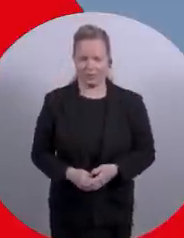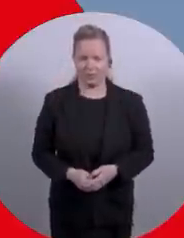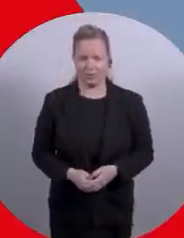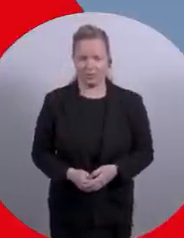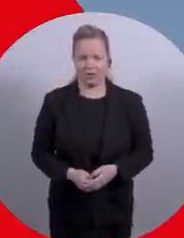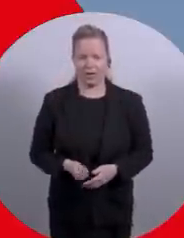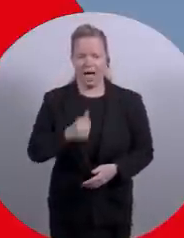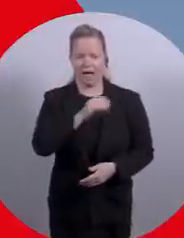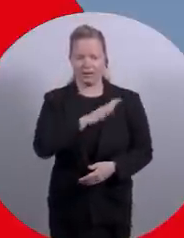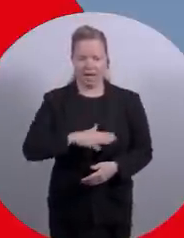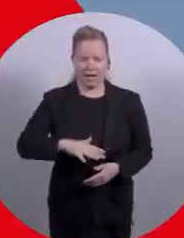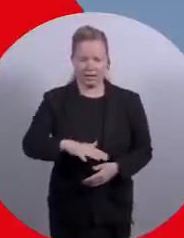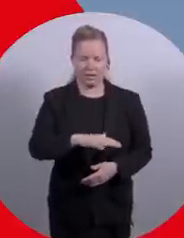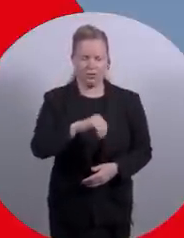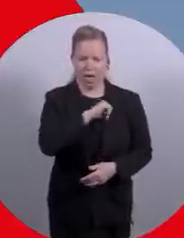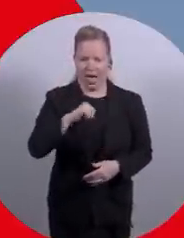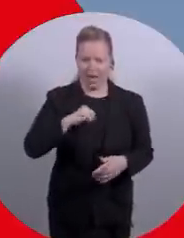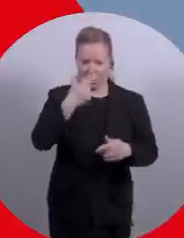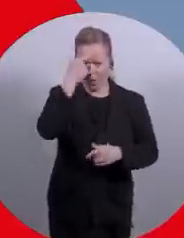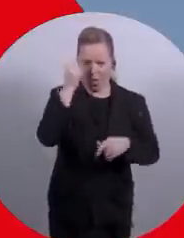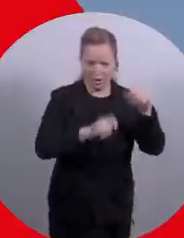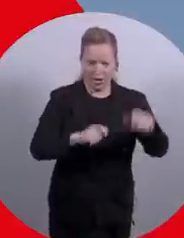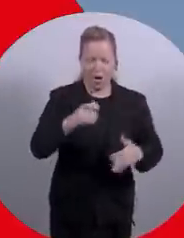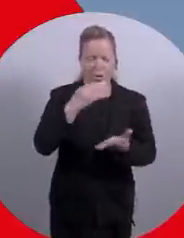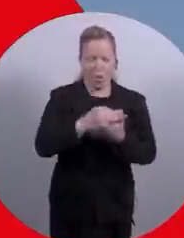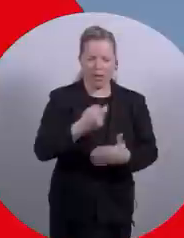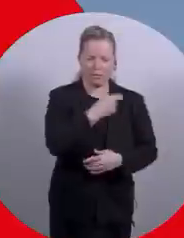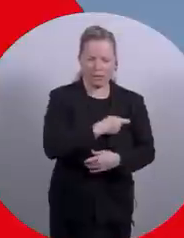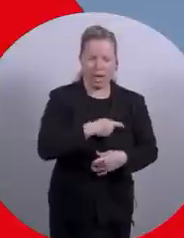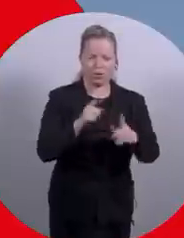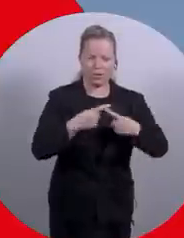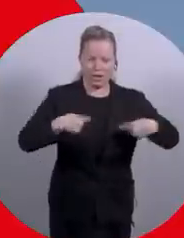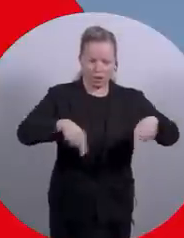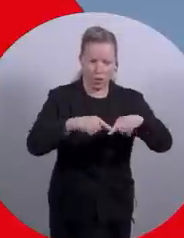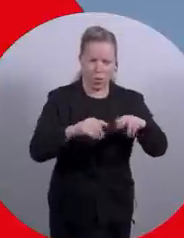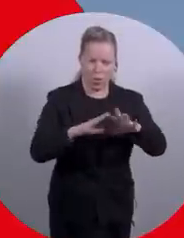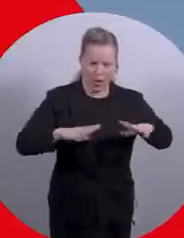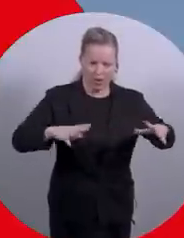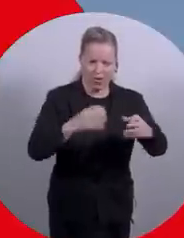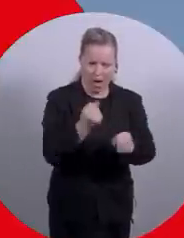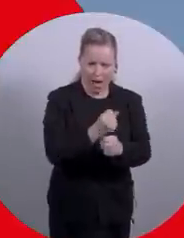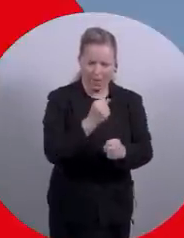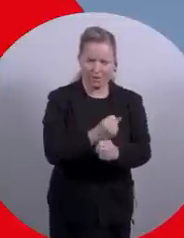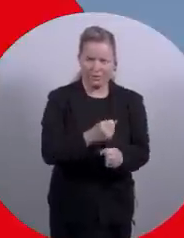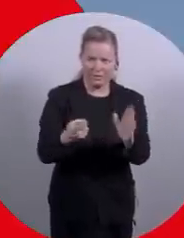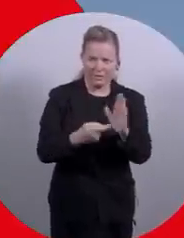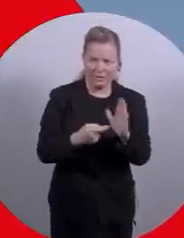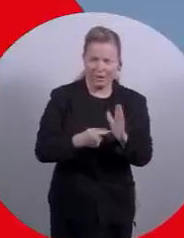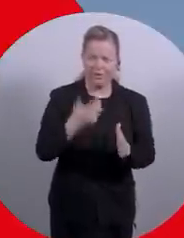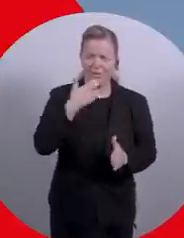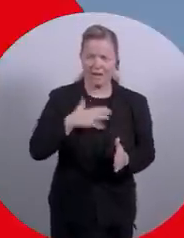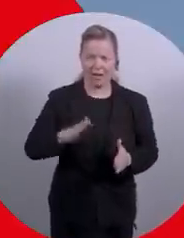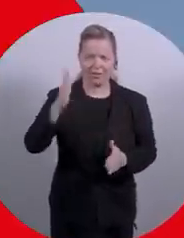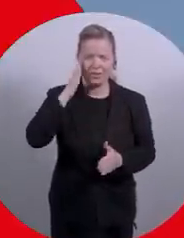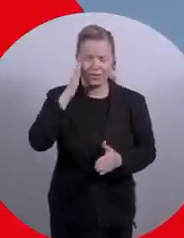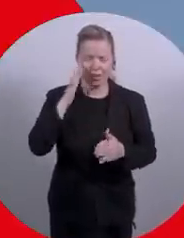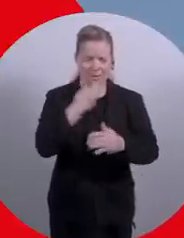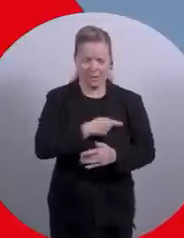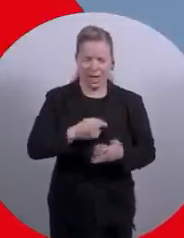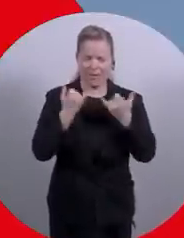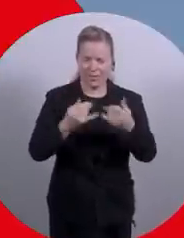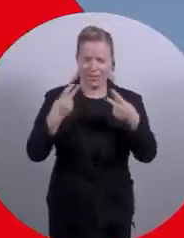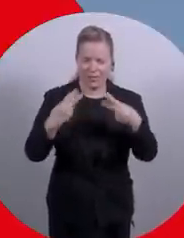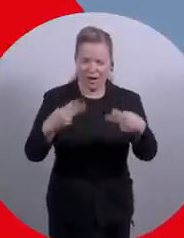natürlich für die eigenen Leid für die Leute in den Ortsparteien und Sektionen sitzen die darauf drängen zu erfahren weitergeht